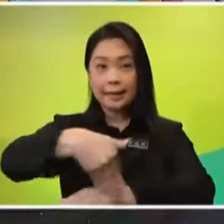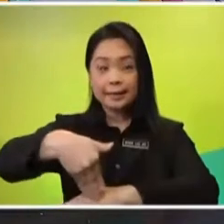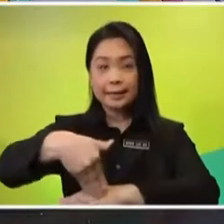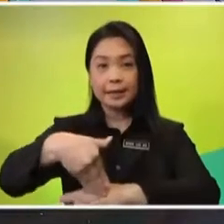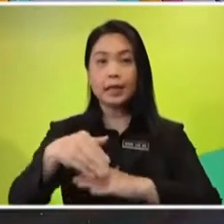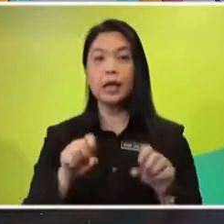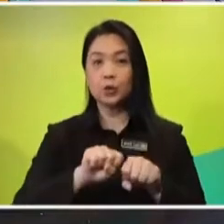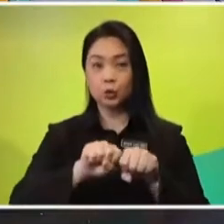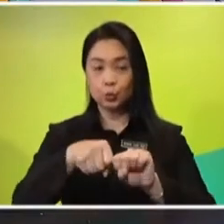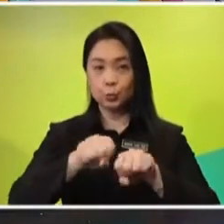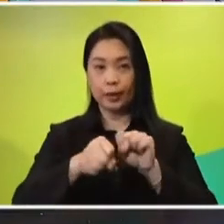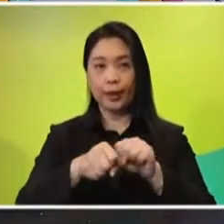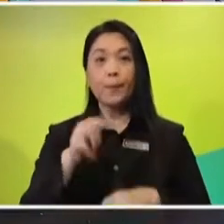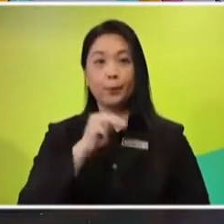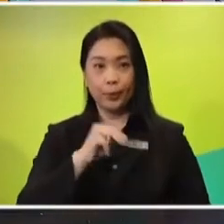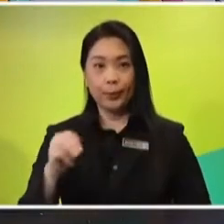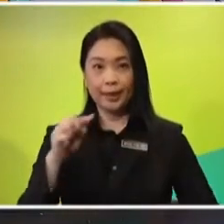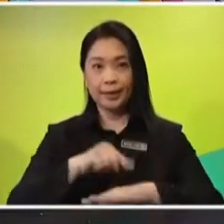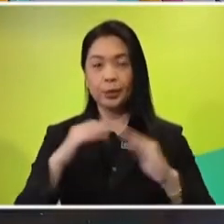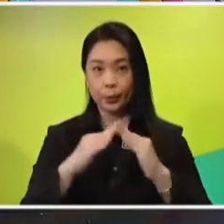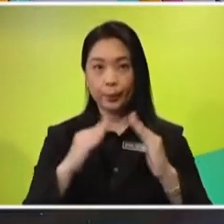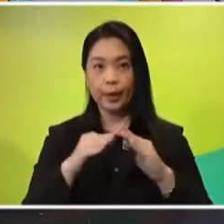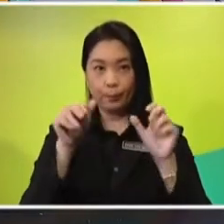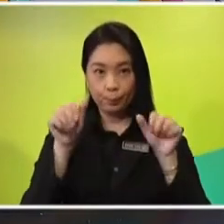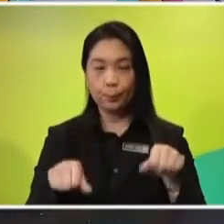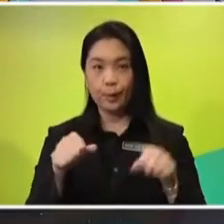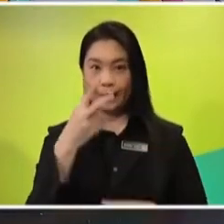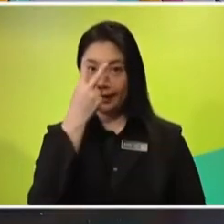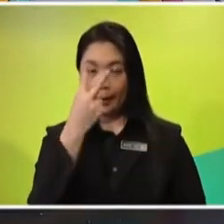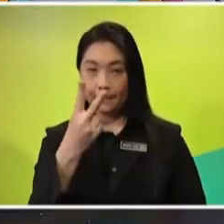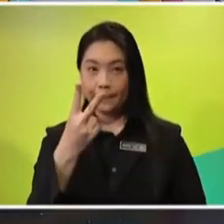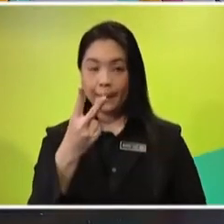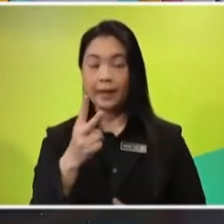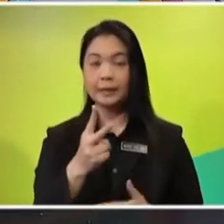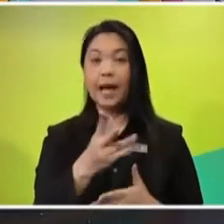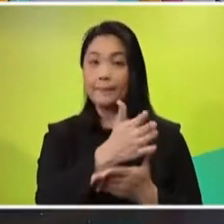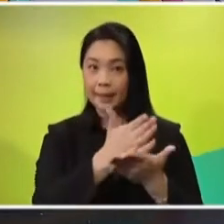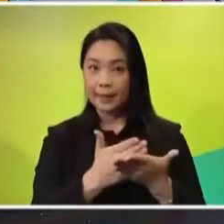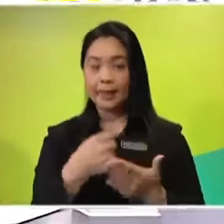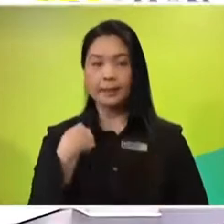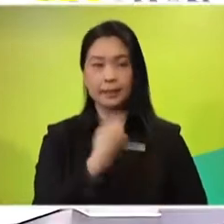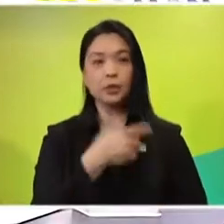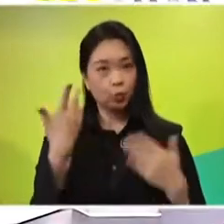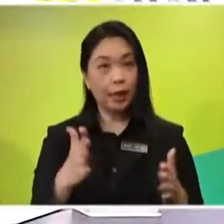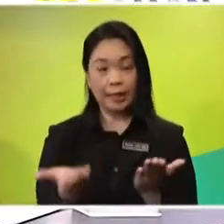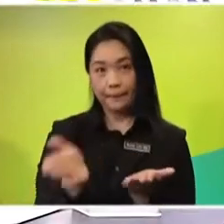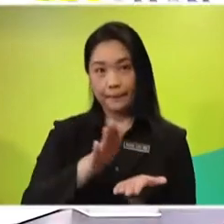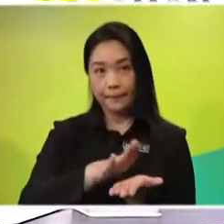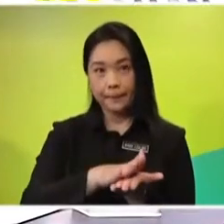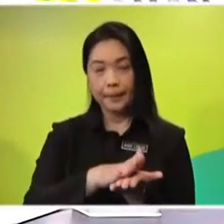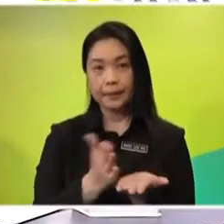Supaya murid-murid di rumah boleh nampak bahagian yang kita telah buat ni. Okey, macam